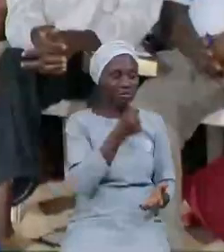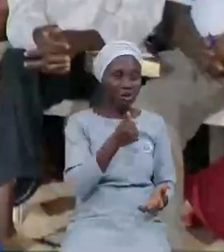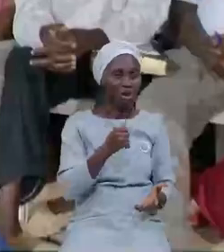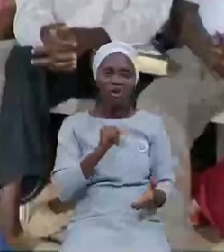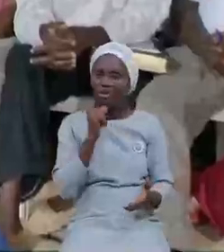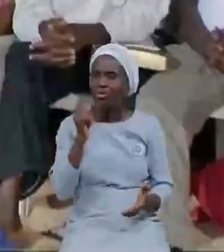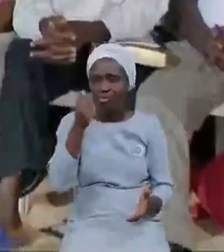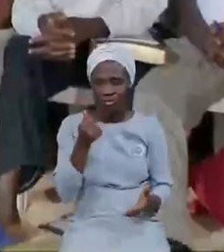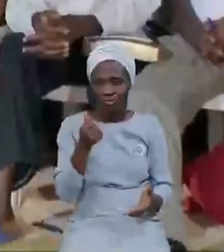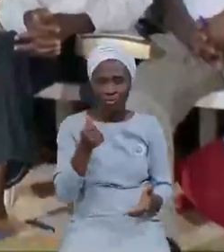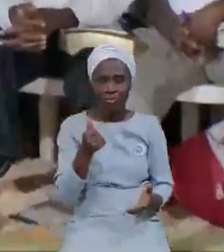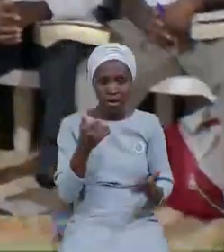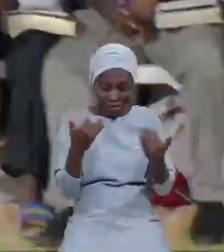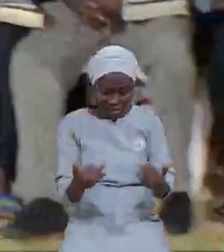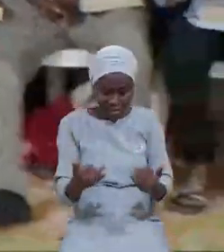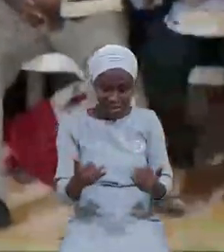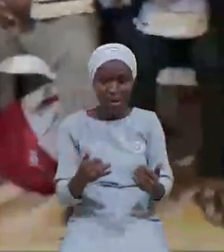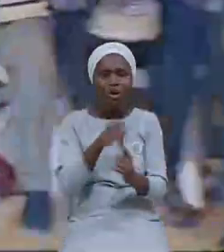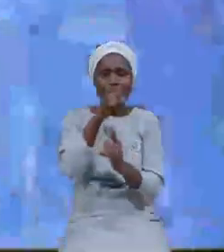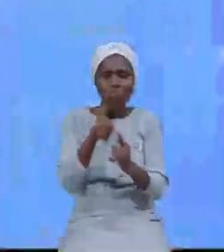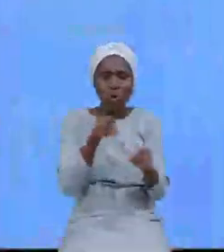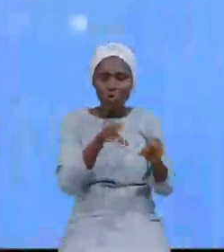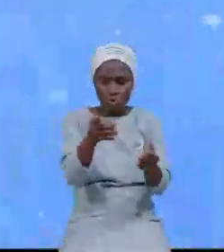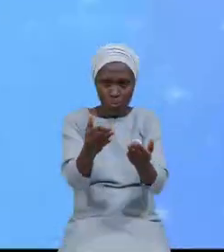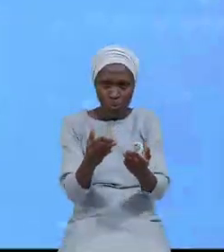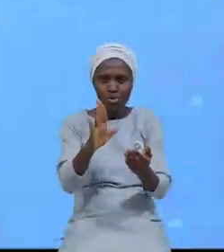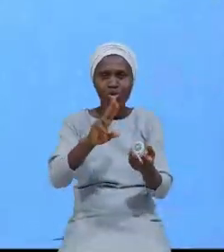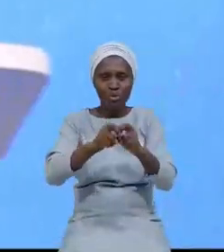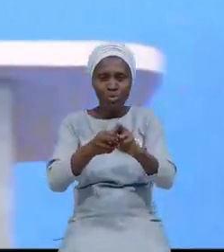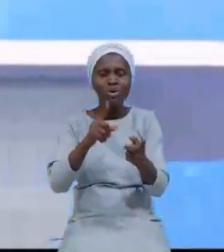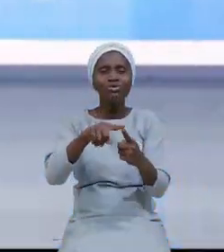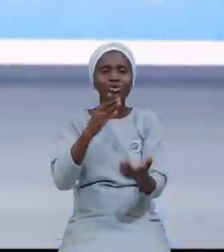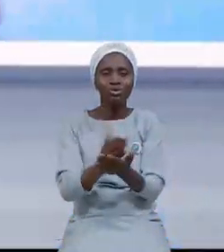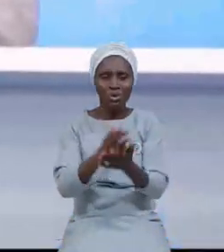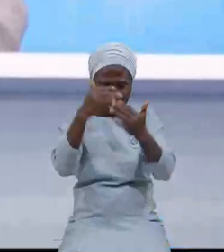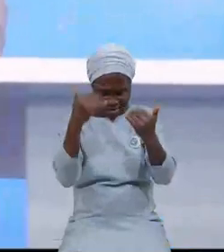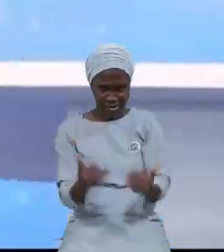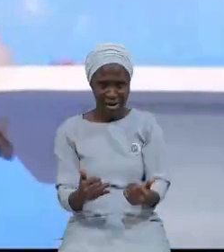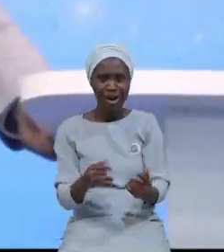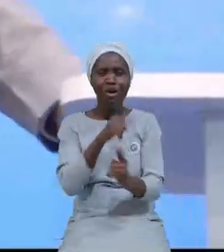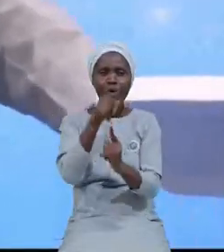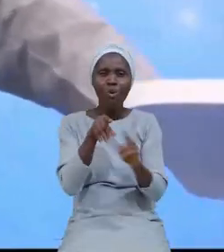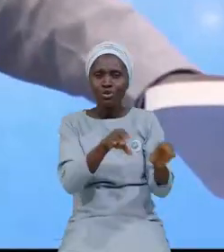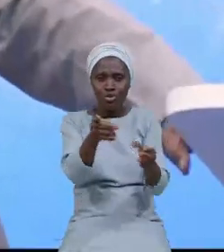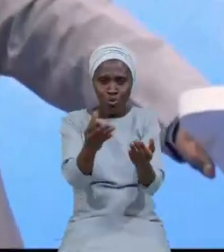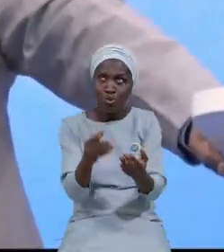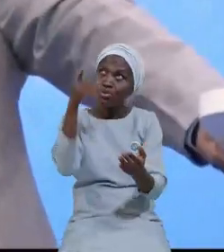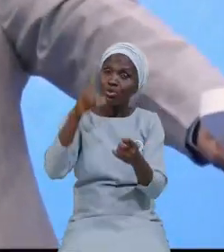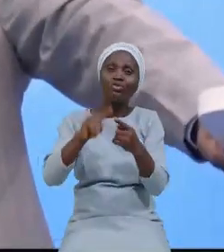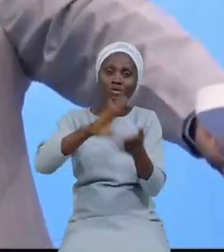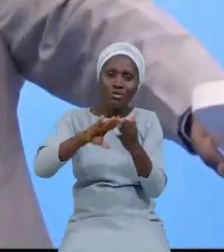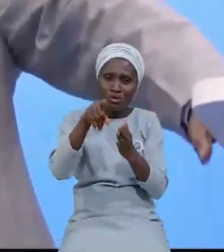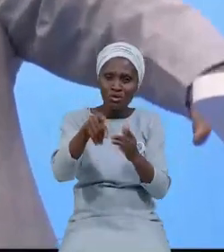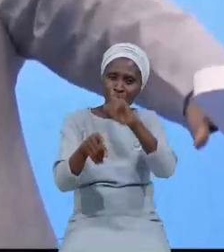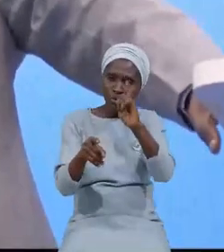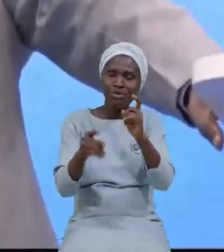chaînes qui te liai maintenant alors la tête baissée les yeux fermés tu veux